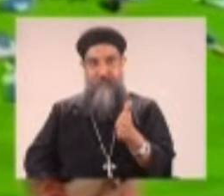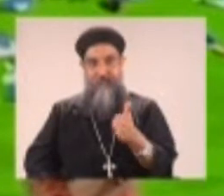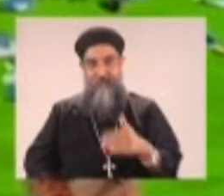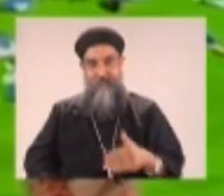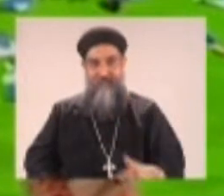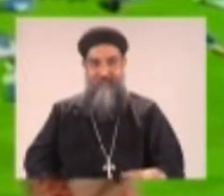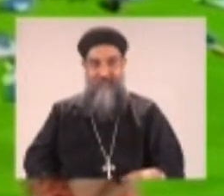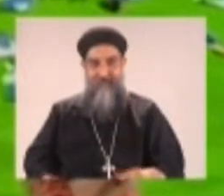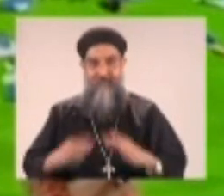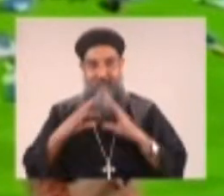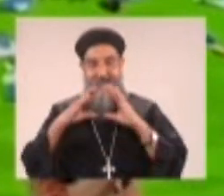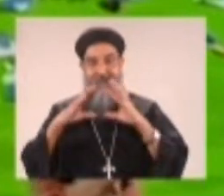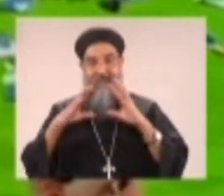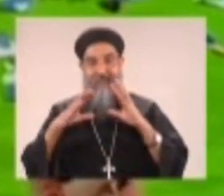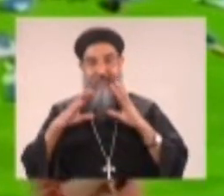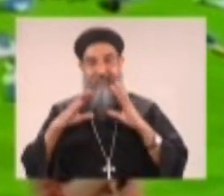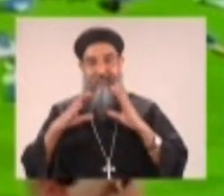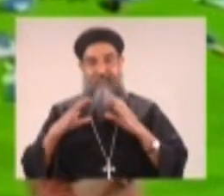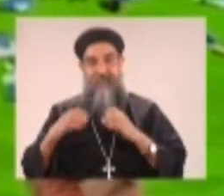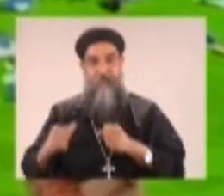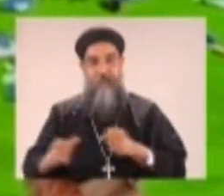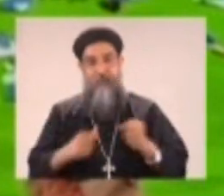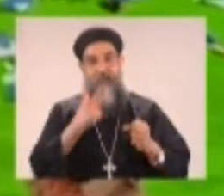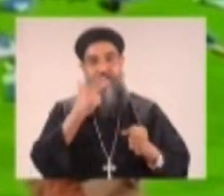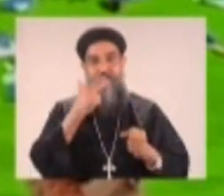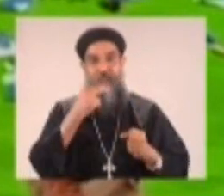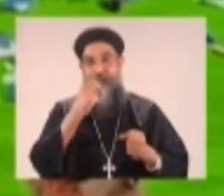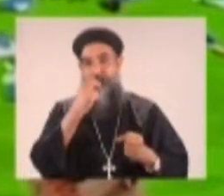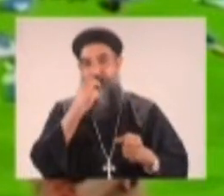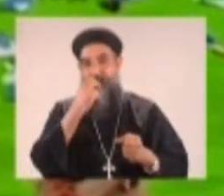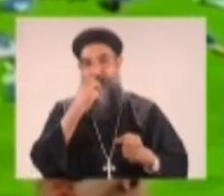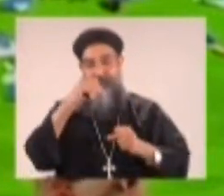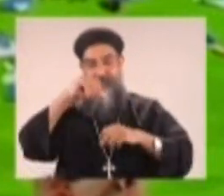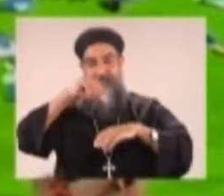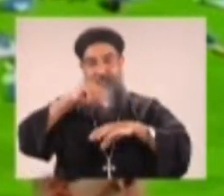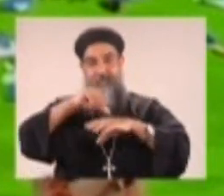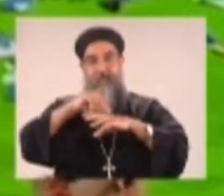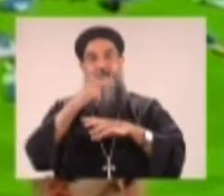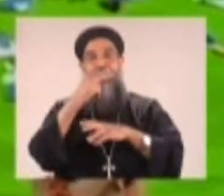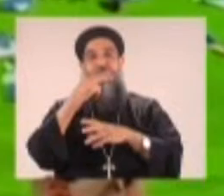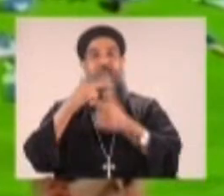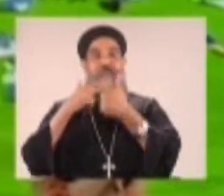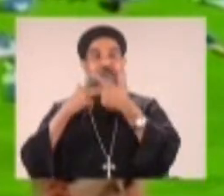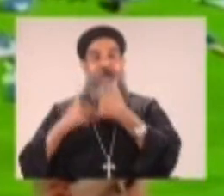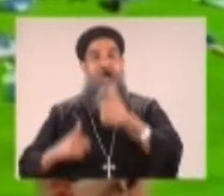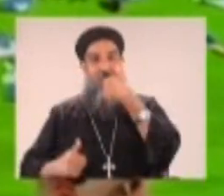وادي المكان هيرجع نضيف وأحلى من مكان. باي باي كلكم.